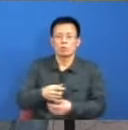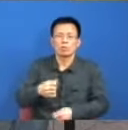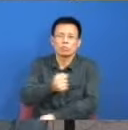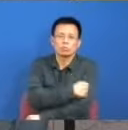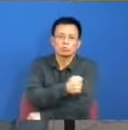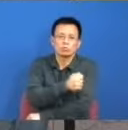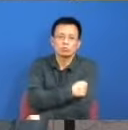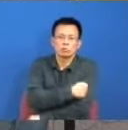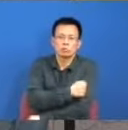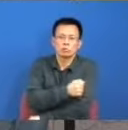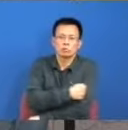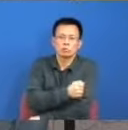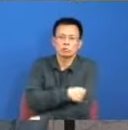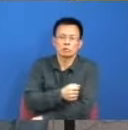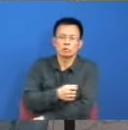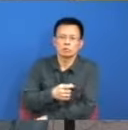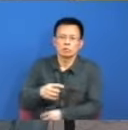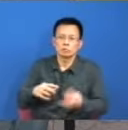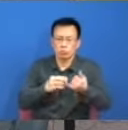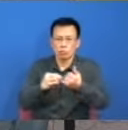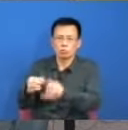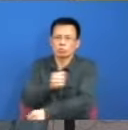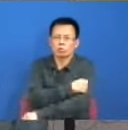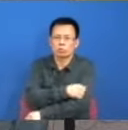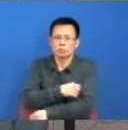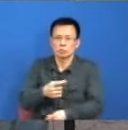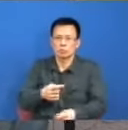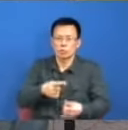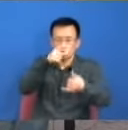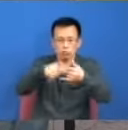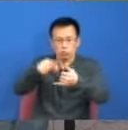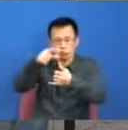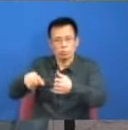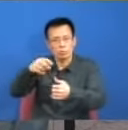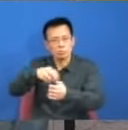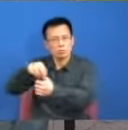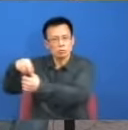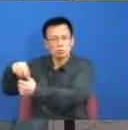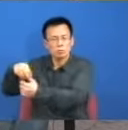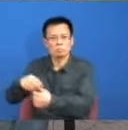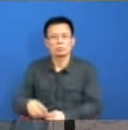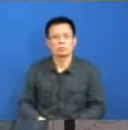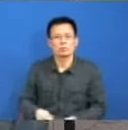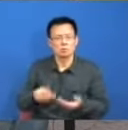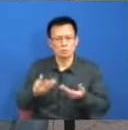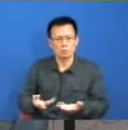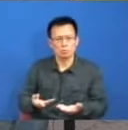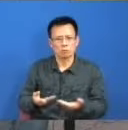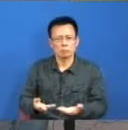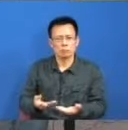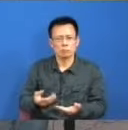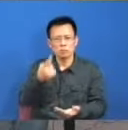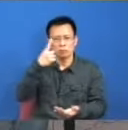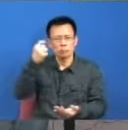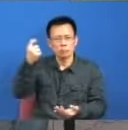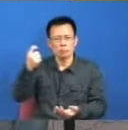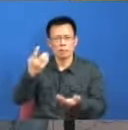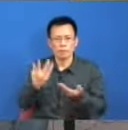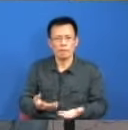慢好似鴨仔咁逐嘅捉噶嘛嚇。 今次又好奇怪嘅，因為今次同我談判咧，雖然都有啲